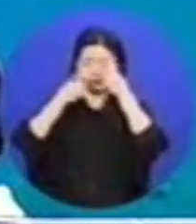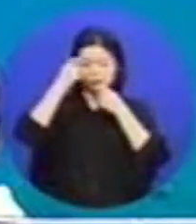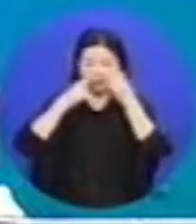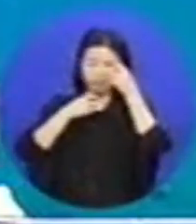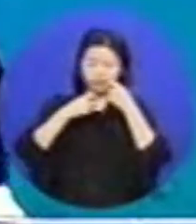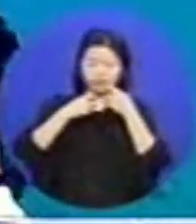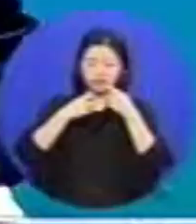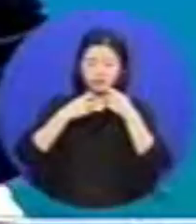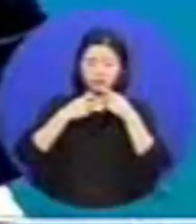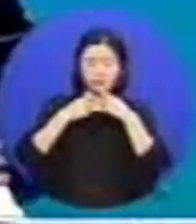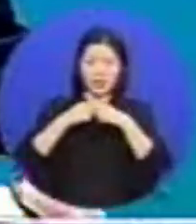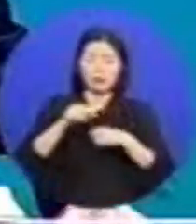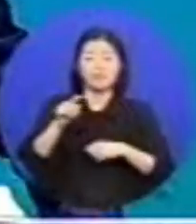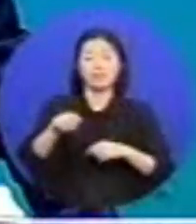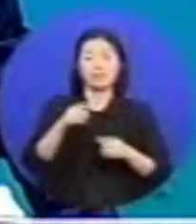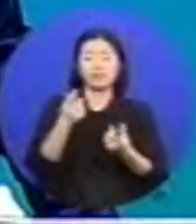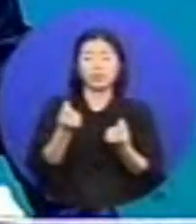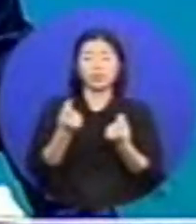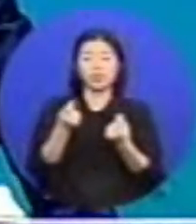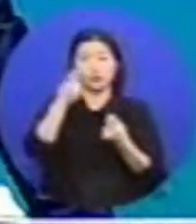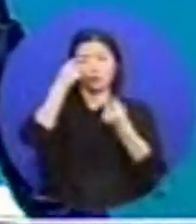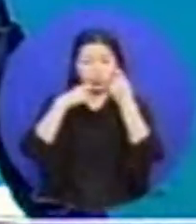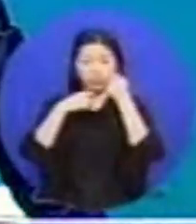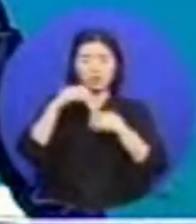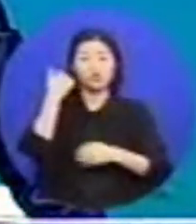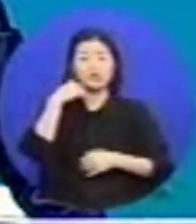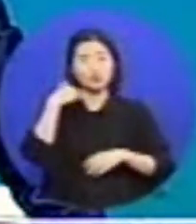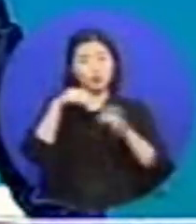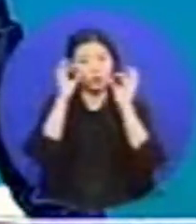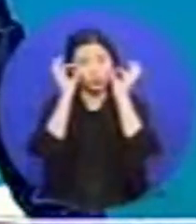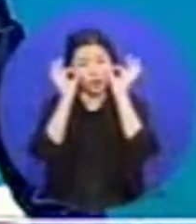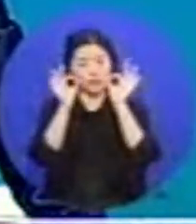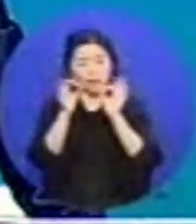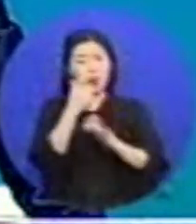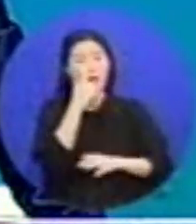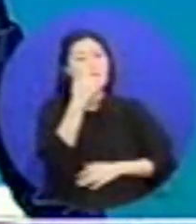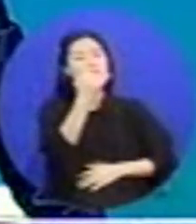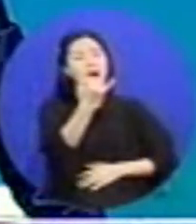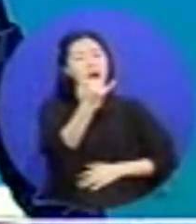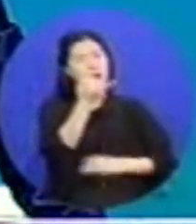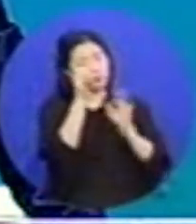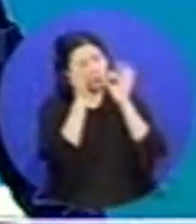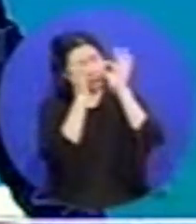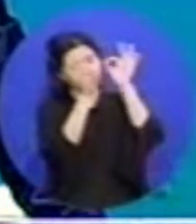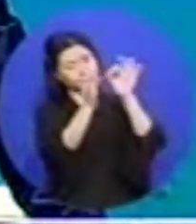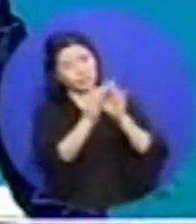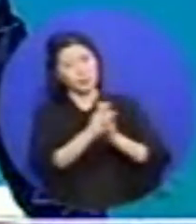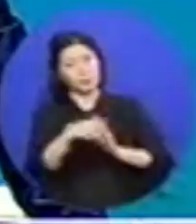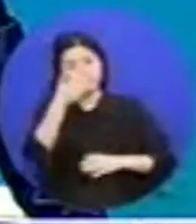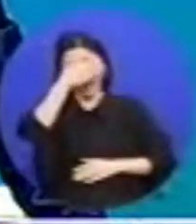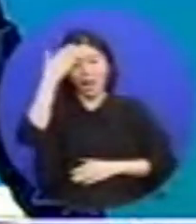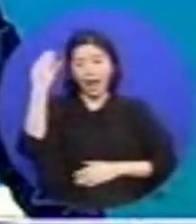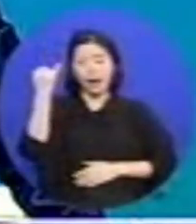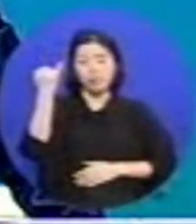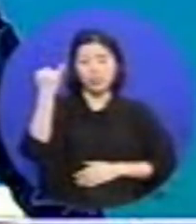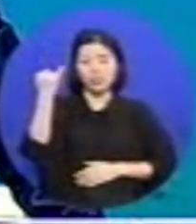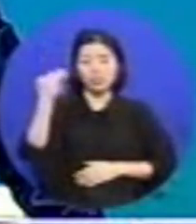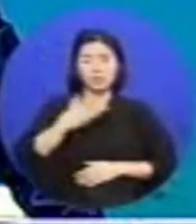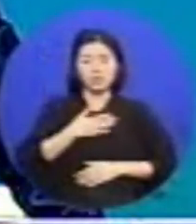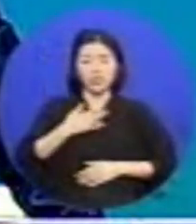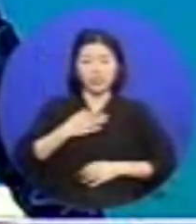네. 그렇게 울면서 누구를 보았냐면 엄마를 봤어요. 할머니는 나를 이렇게